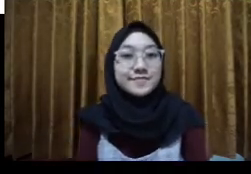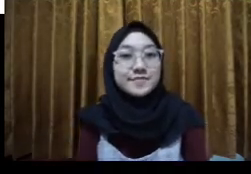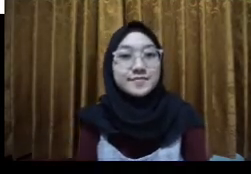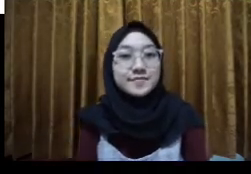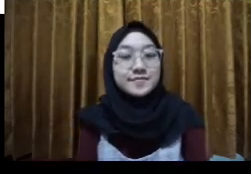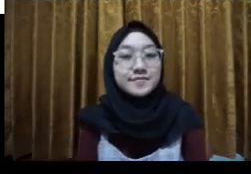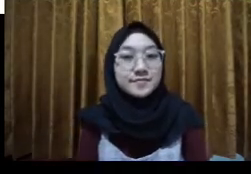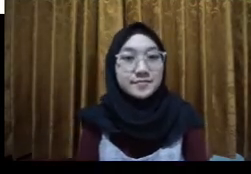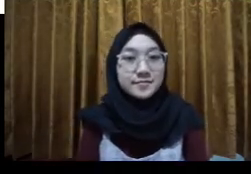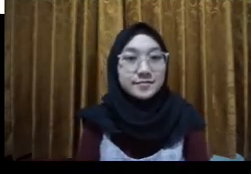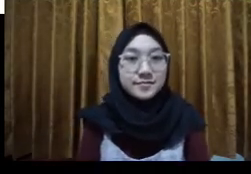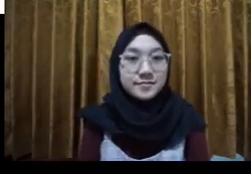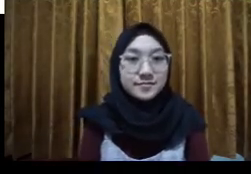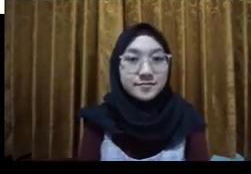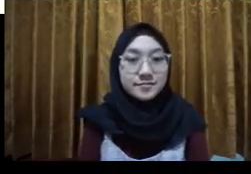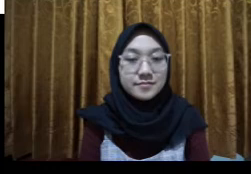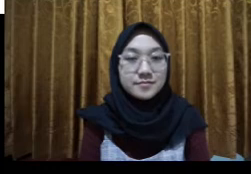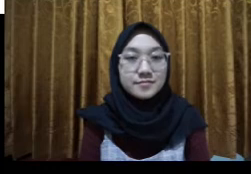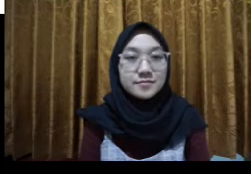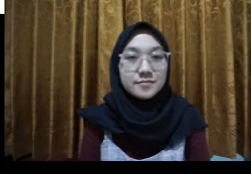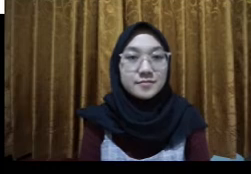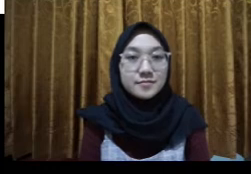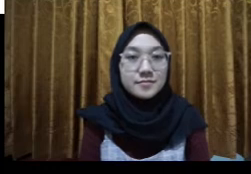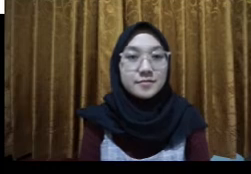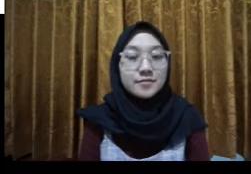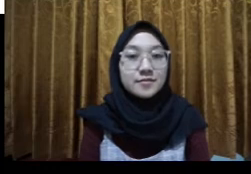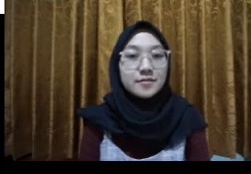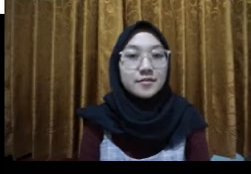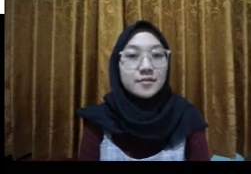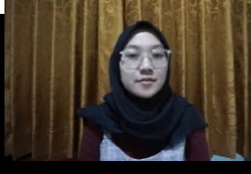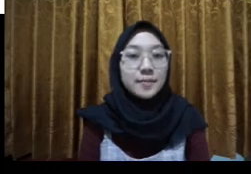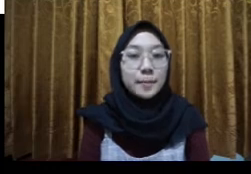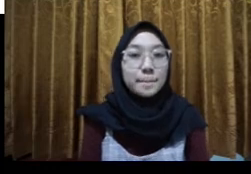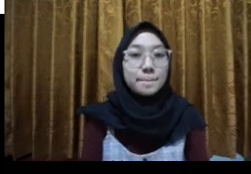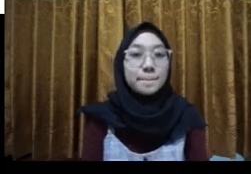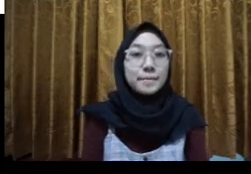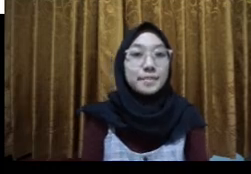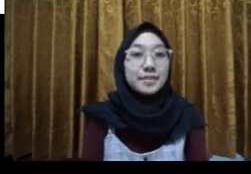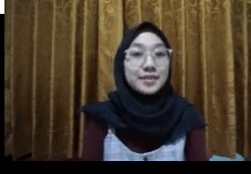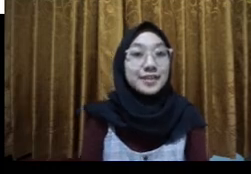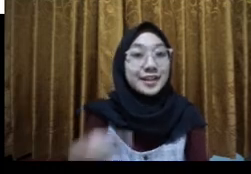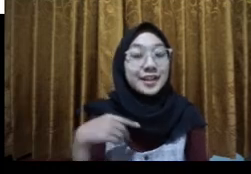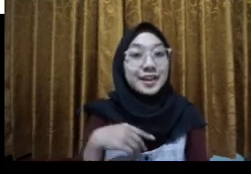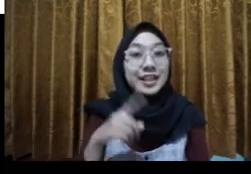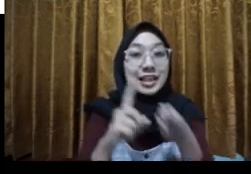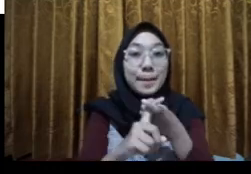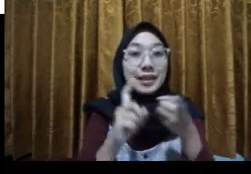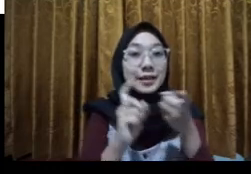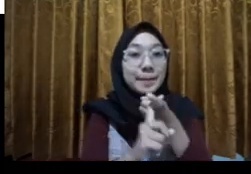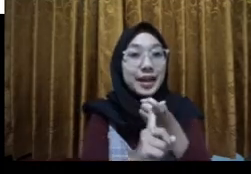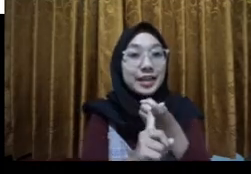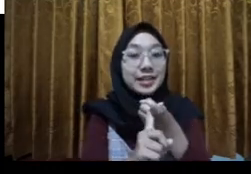bisa mendaftarkan email teman-teman di sana, nanti akan diverifikasi. Dan